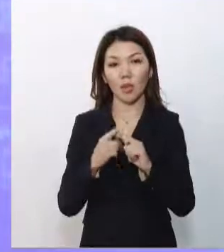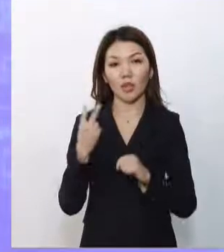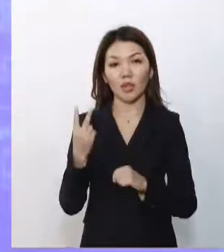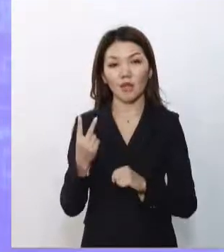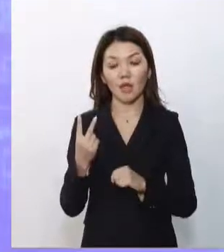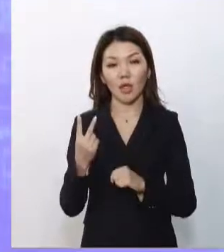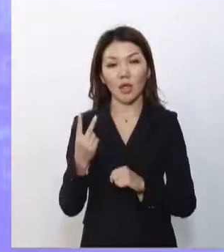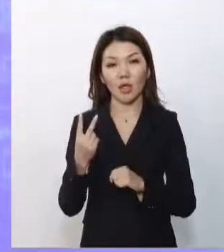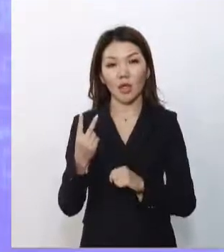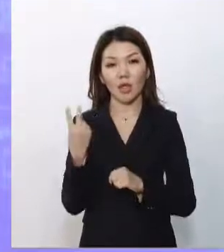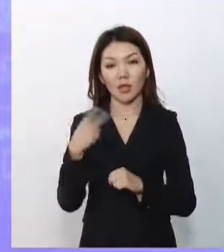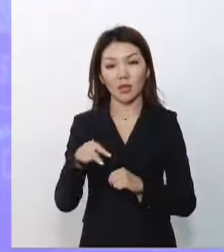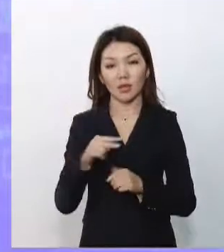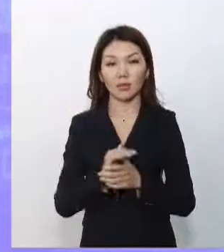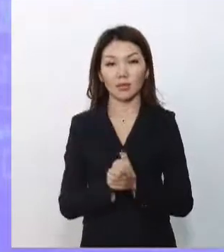2 десятка.